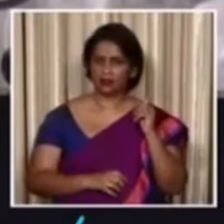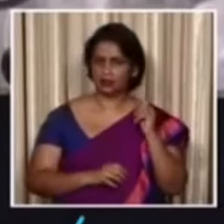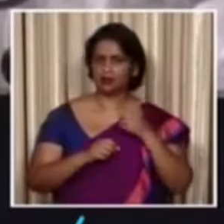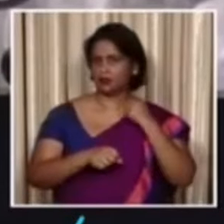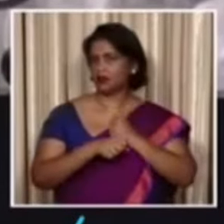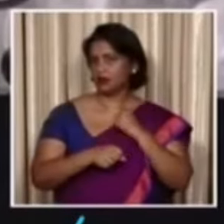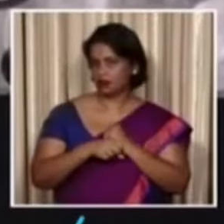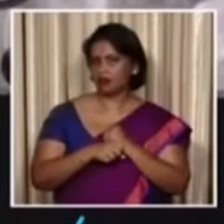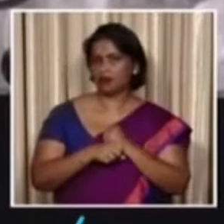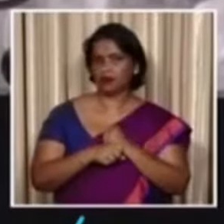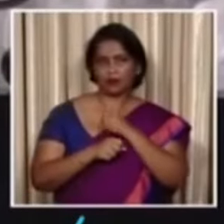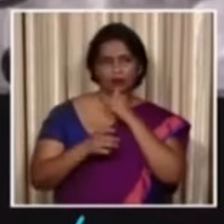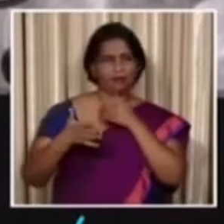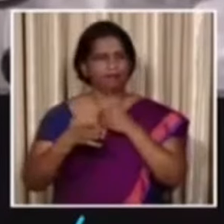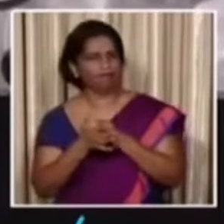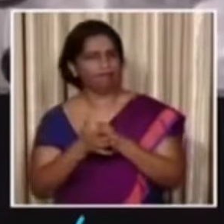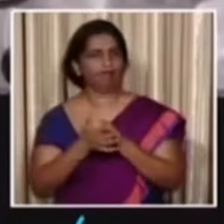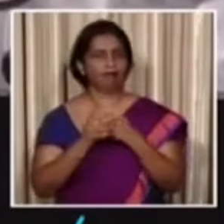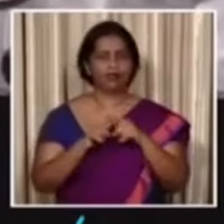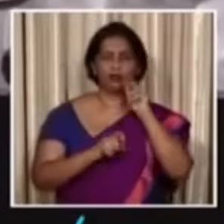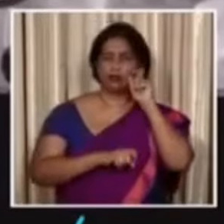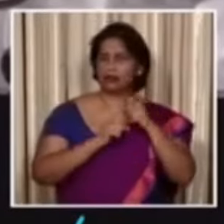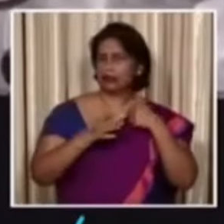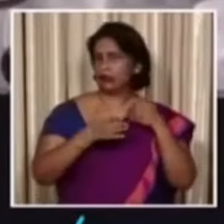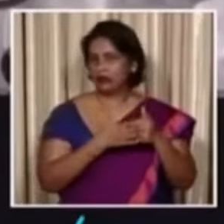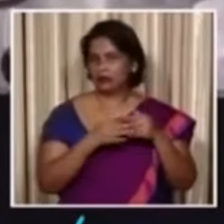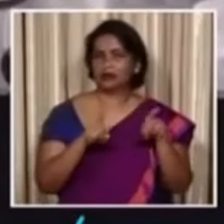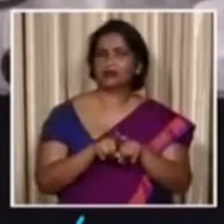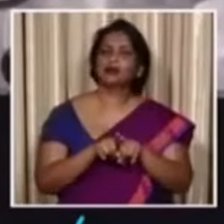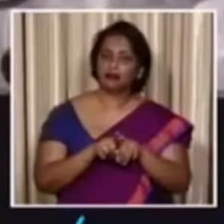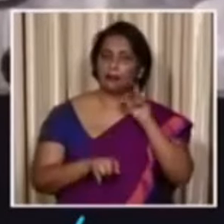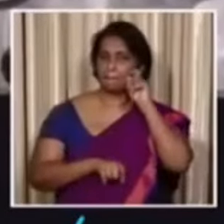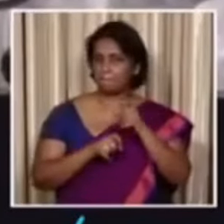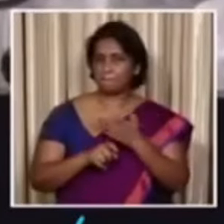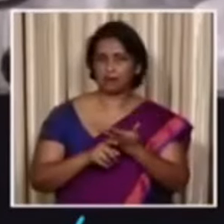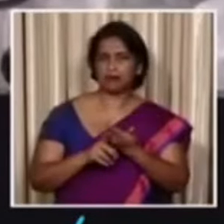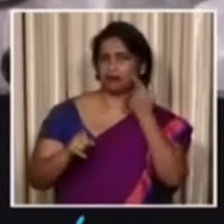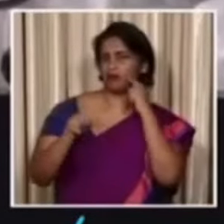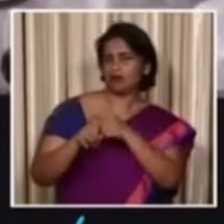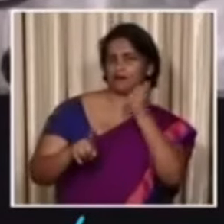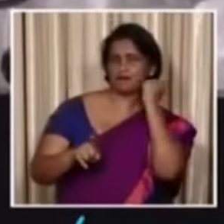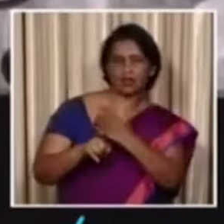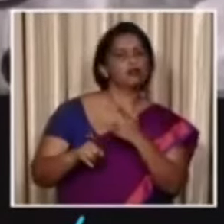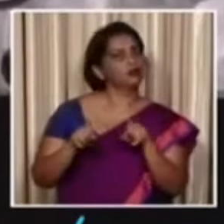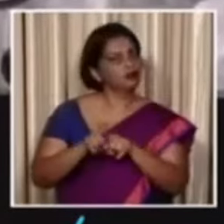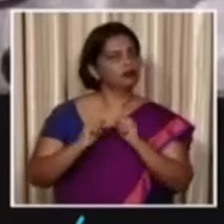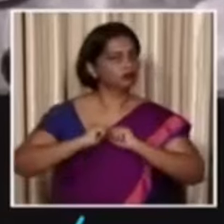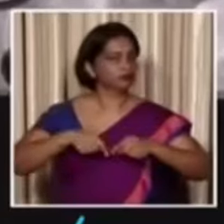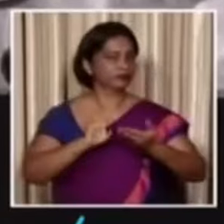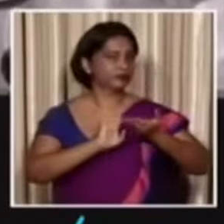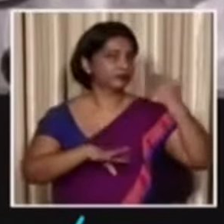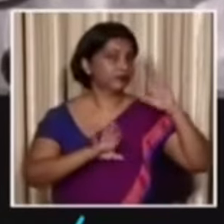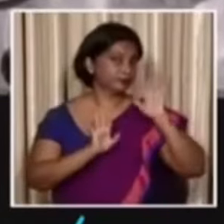ආණ්ඩුව බිත්තිර හේතු කරනවා. එහෙම නැත්නම් මහ ජනතාව බිත්තිර හේතු කරනවා. මහ ජනතාව බිල්ලට දෙනවා. ඉතින් මෙහෙම රැල්ලක් පසුගිය